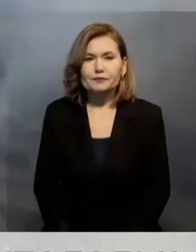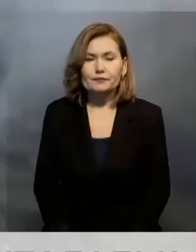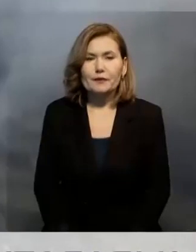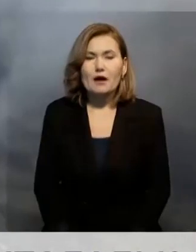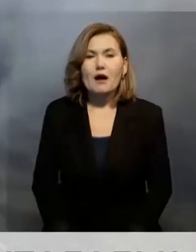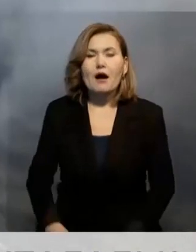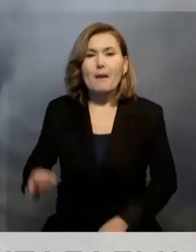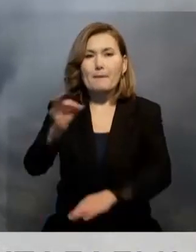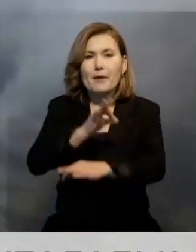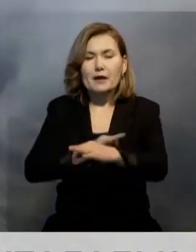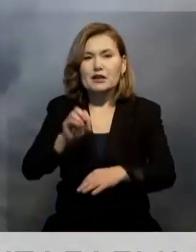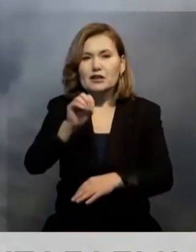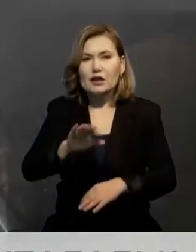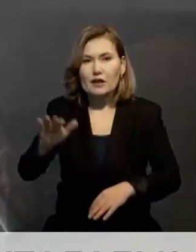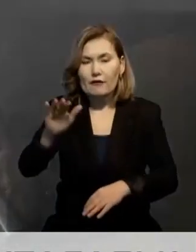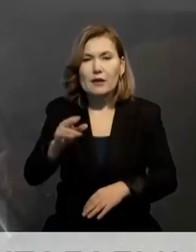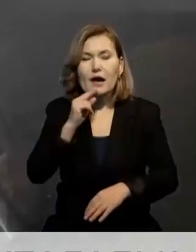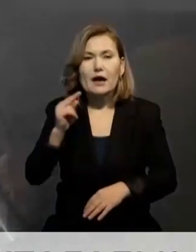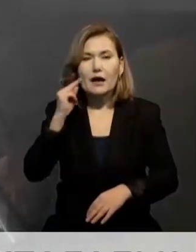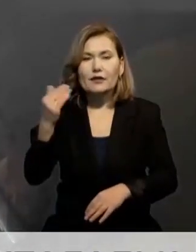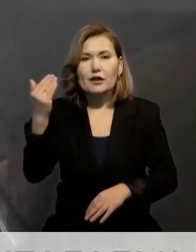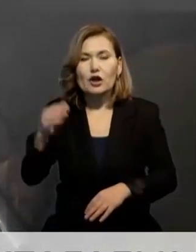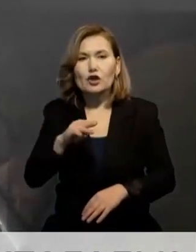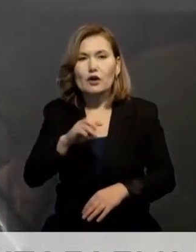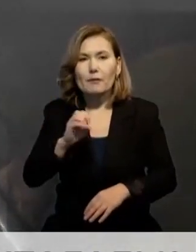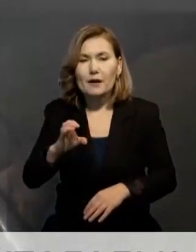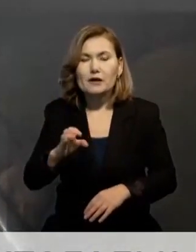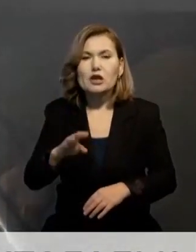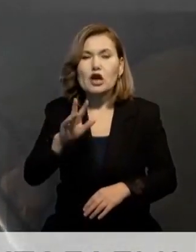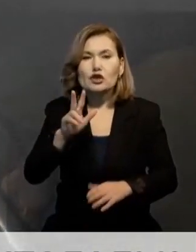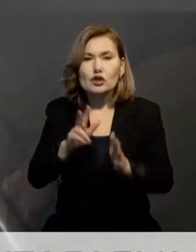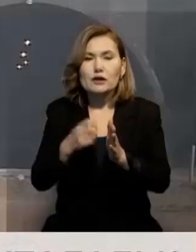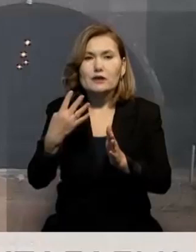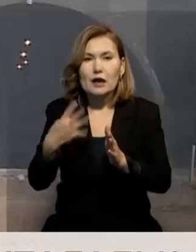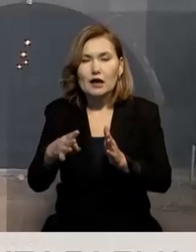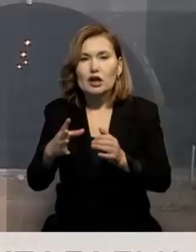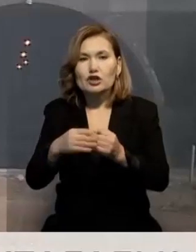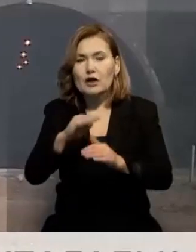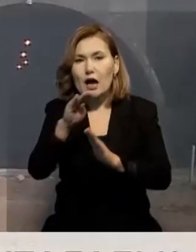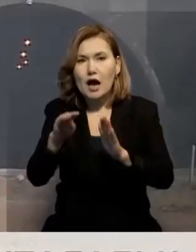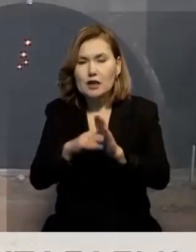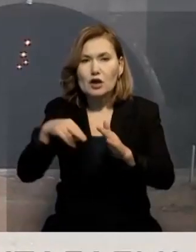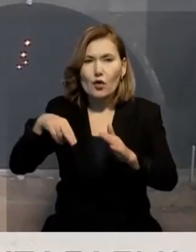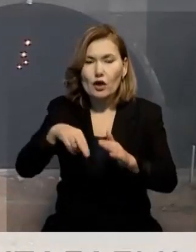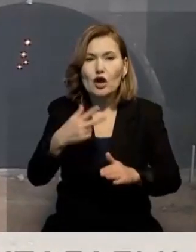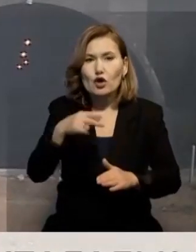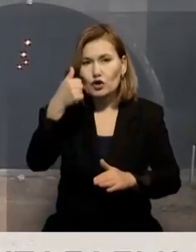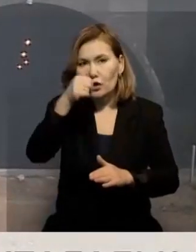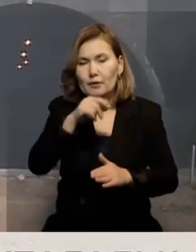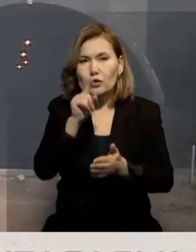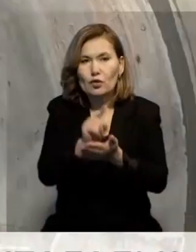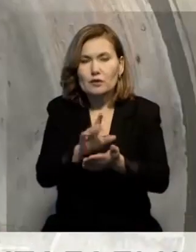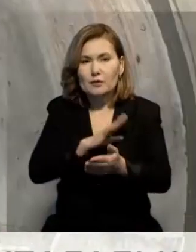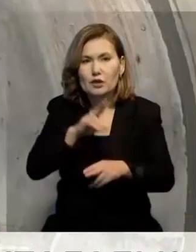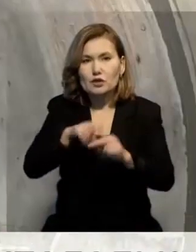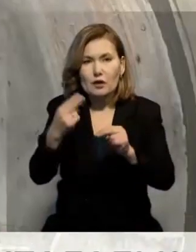Batıs Evropa, Batıs Kıtay kure yolunun Tülkübas ауданында салынып жатқан 840 метрлік жерасты өткелі осыдан 3 жыл бұрын тапсырылуы тиіс еді. Бірақ